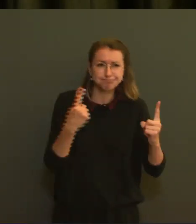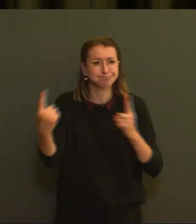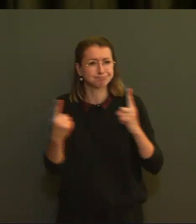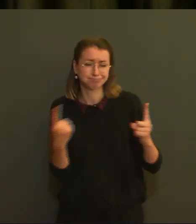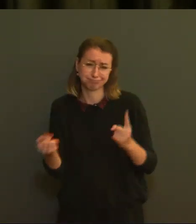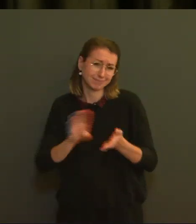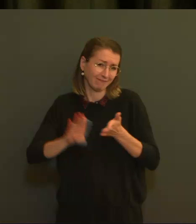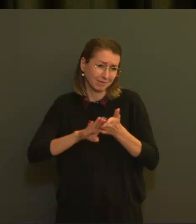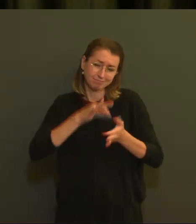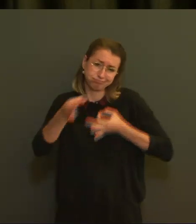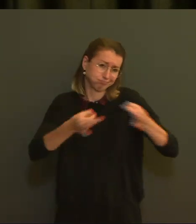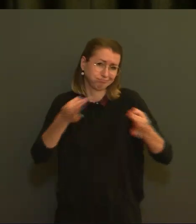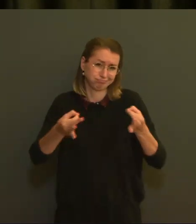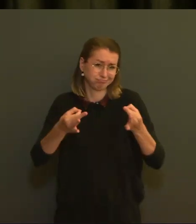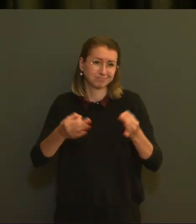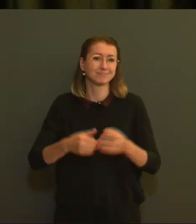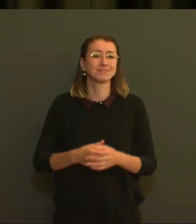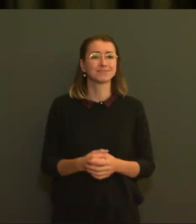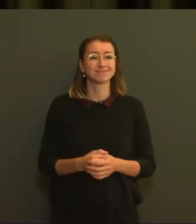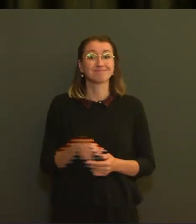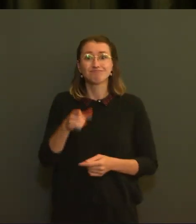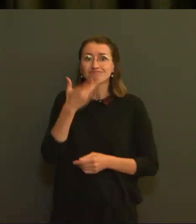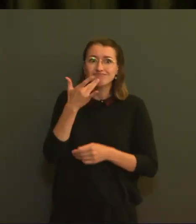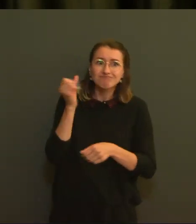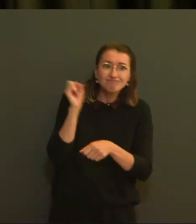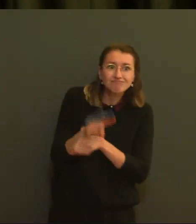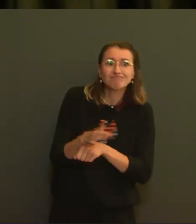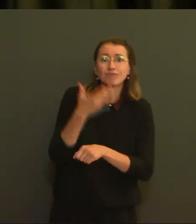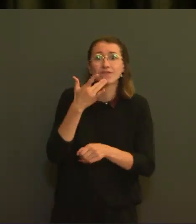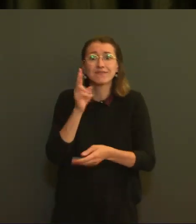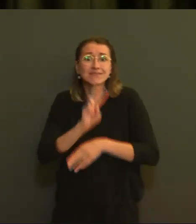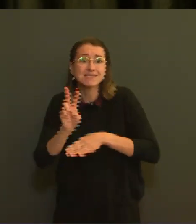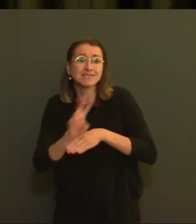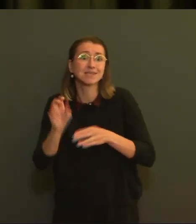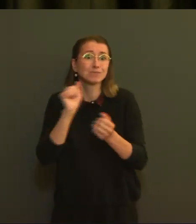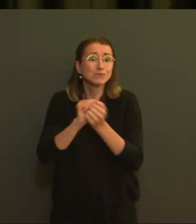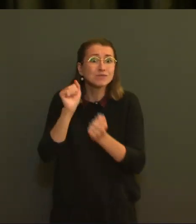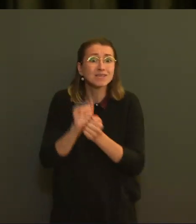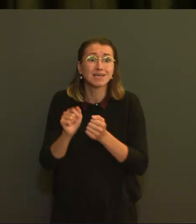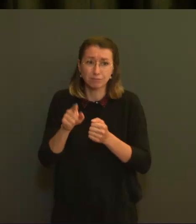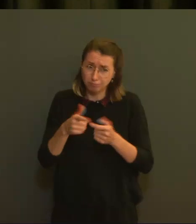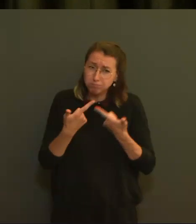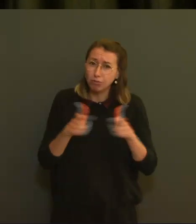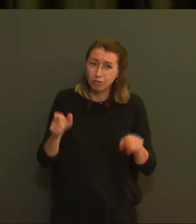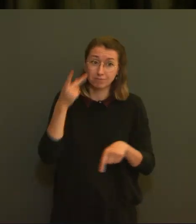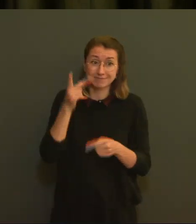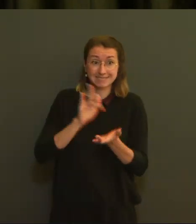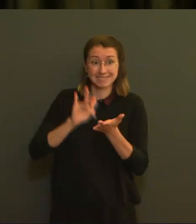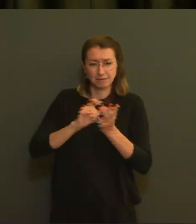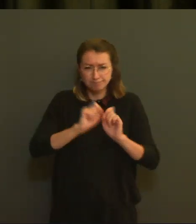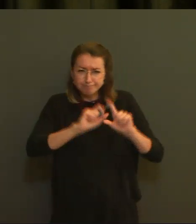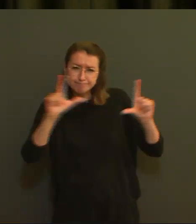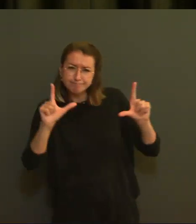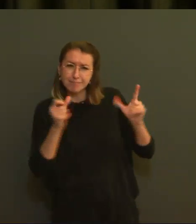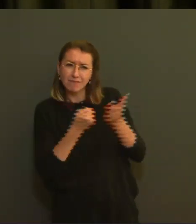sites touristiques ou culturels ont adapté leur fonctionnement pour vous accueillir en toute sécurité. Informez-vous Le plus simple, c'est de consulter leur site web. Du moment